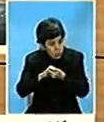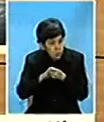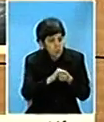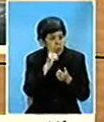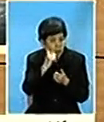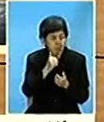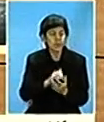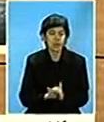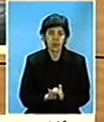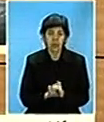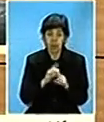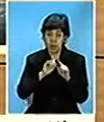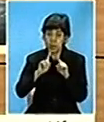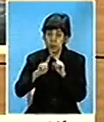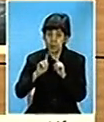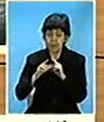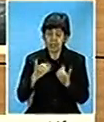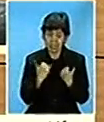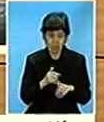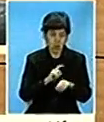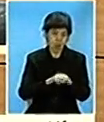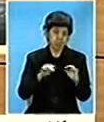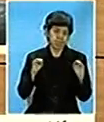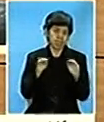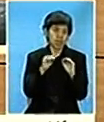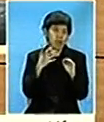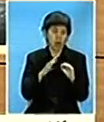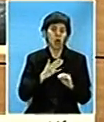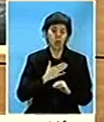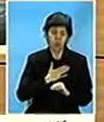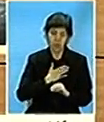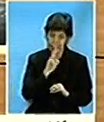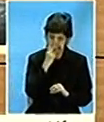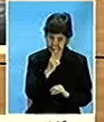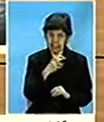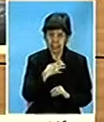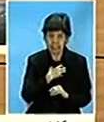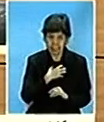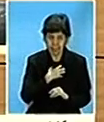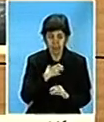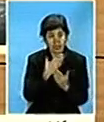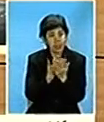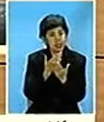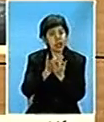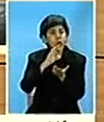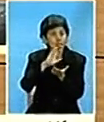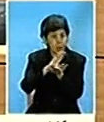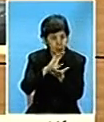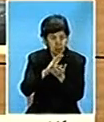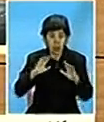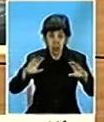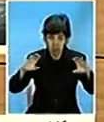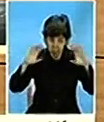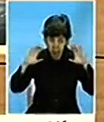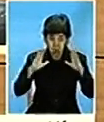ารพครับสิ่งอื่นเหนือสิ่งอื่นใดครับเวลาก็คงจะหมดแล้วผมอยากจะเห็นการใช้จ่ายงบประมาณโดยรัฐบาล